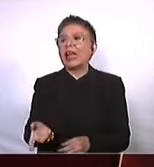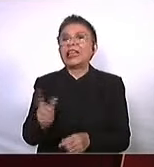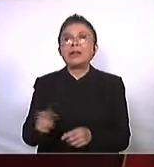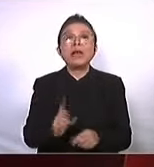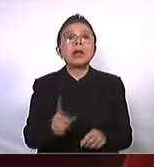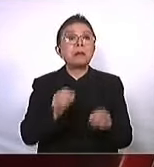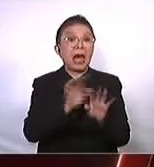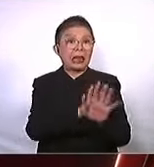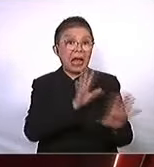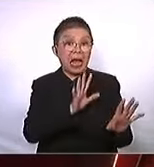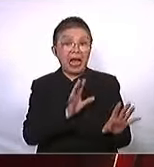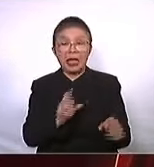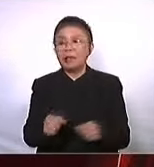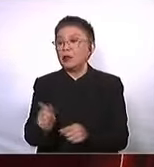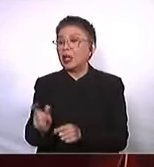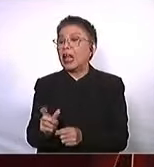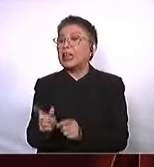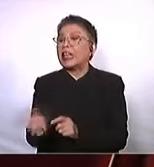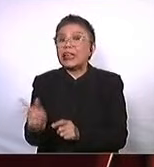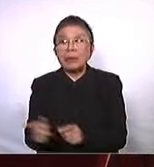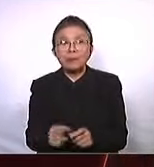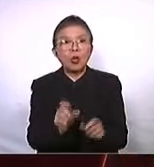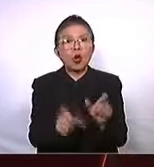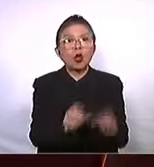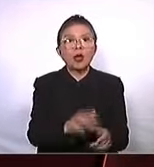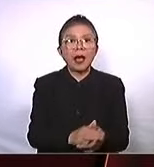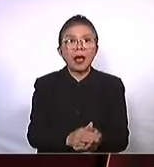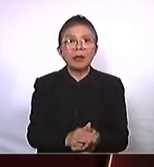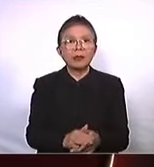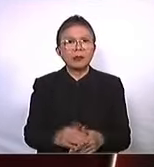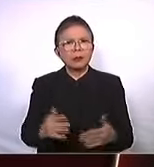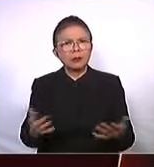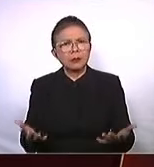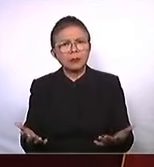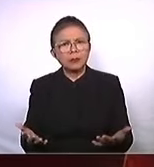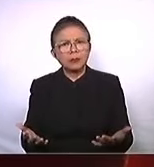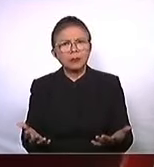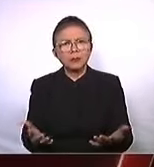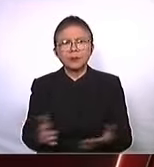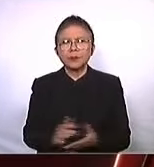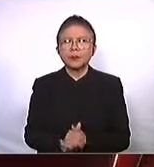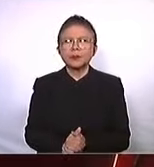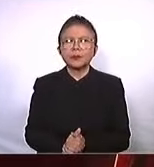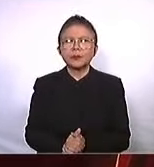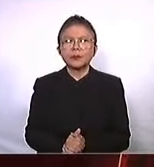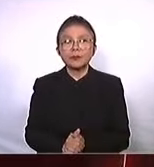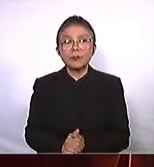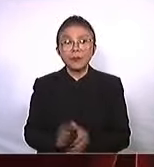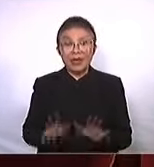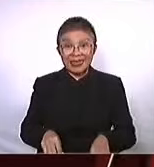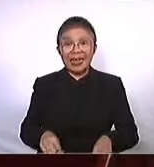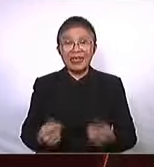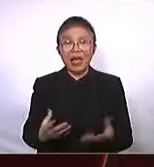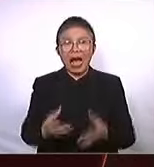partai. Kalau belum dari partai, belum masuk, itu tidak disahkan. Di DPR partai ini belum masuk. Nah, sesudah bertugas